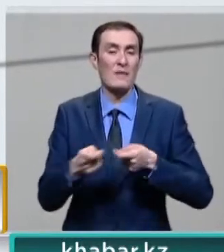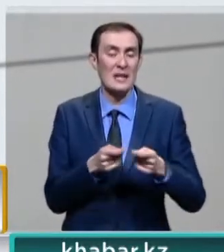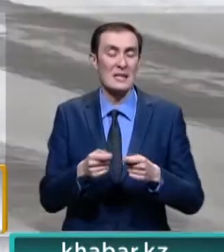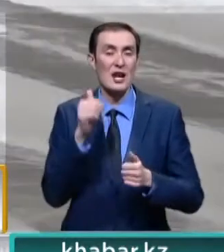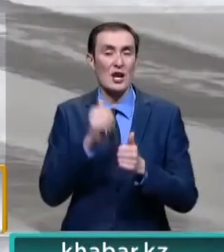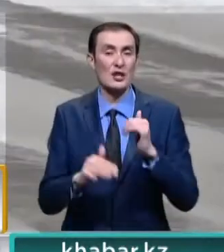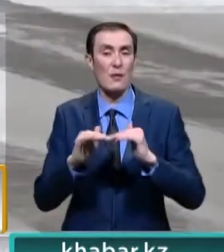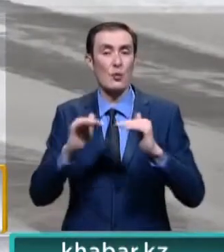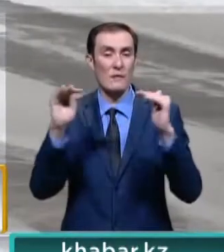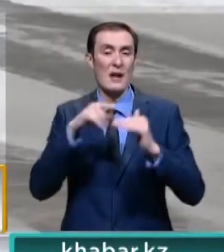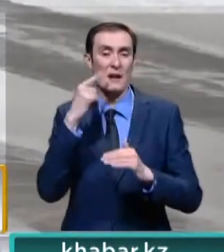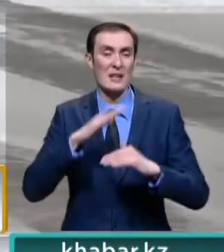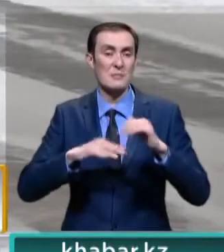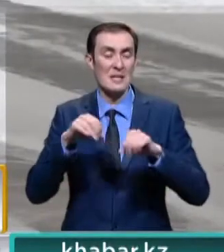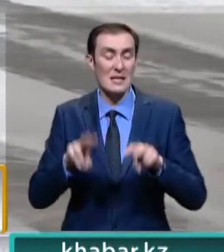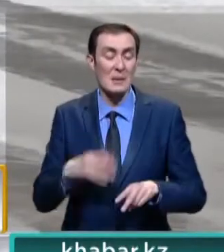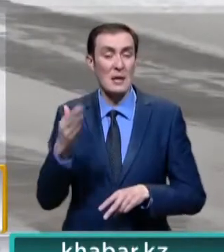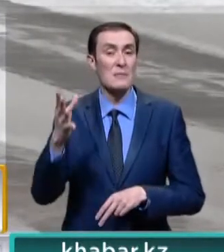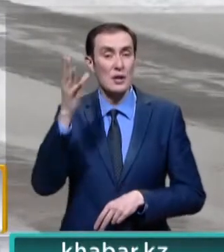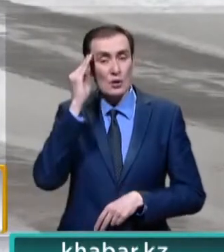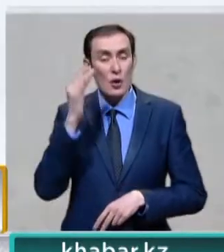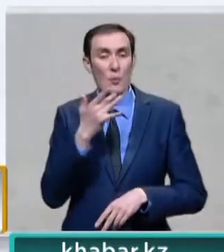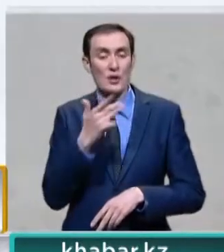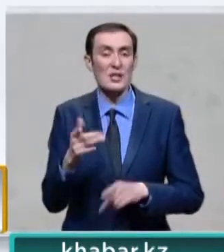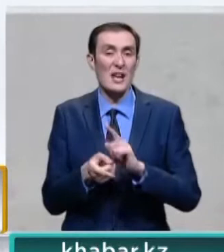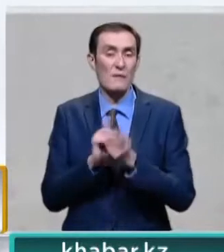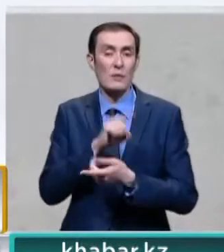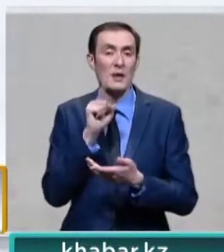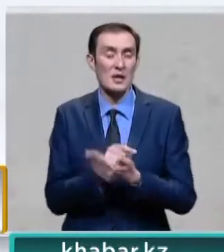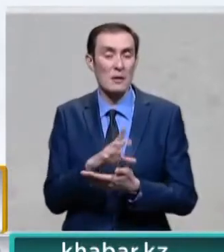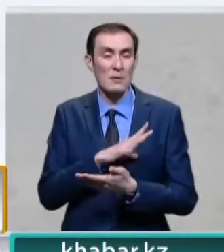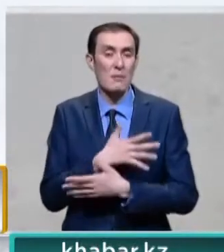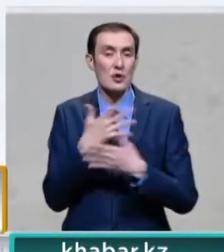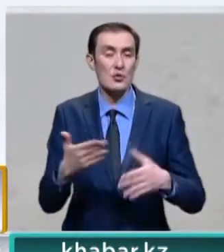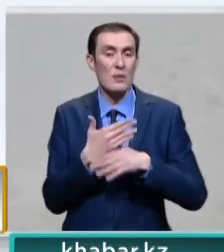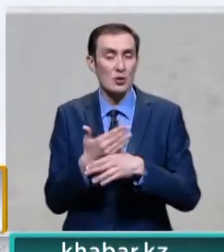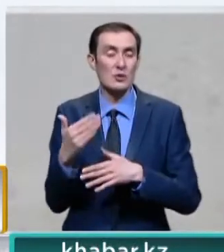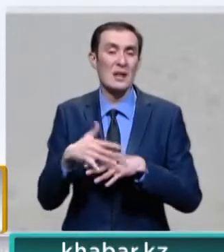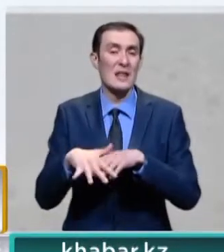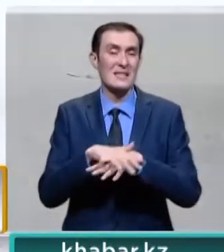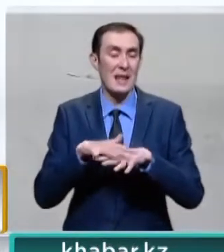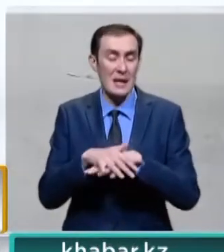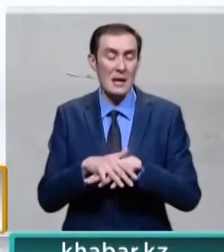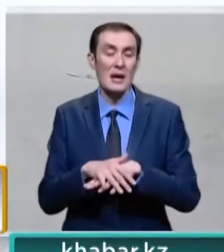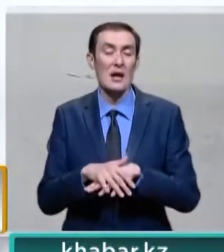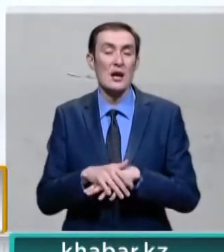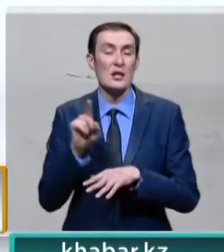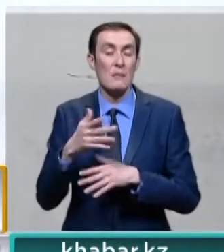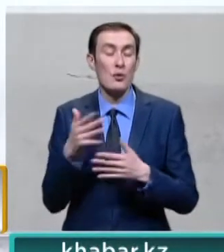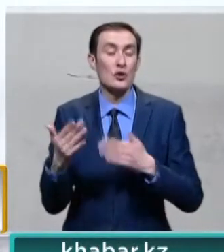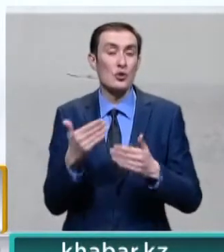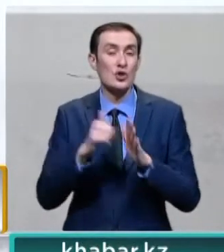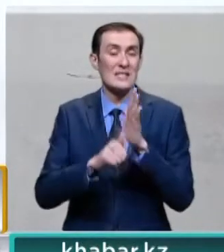всех уровней, уверены специалисты. По их мнению, политическая реформа должна найти большую поддержку среди населения, тем более,